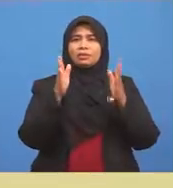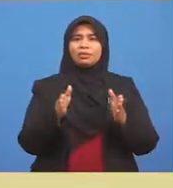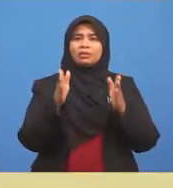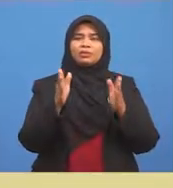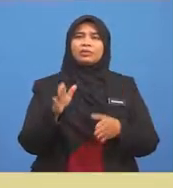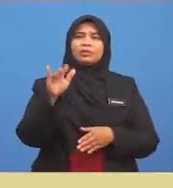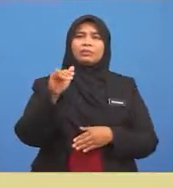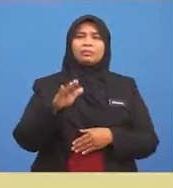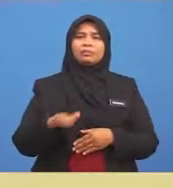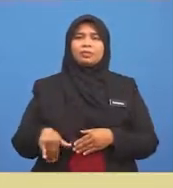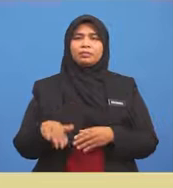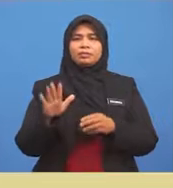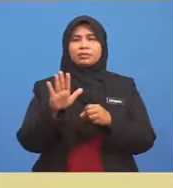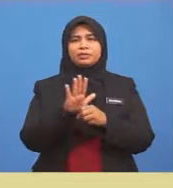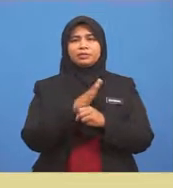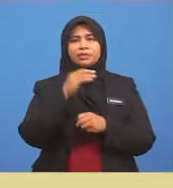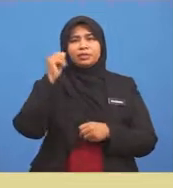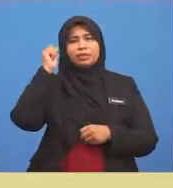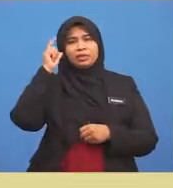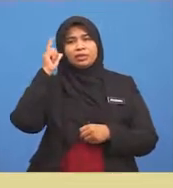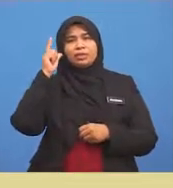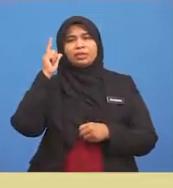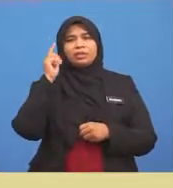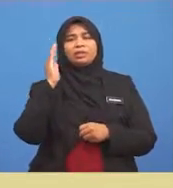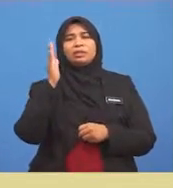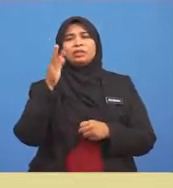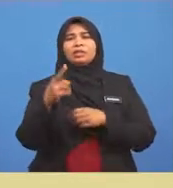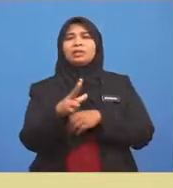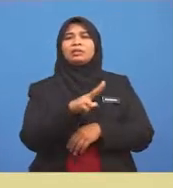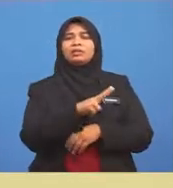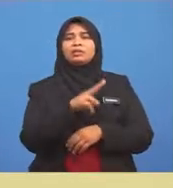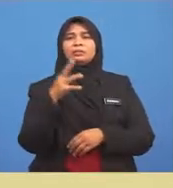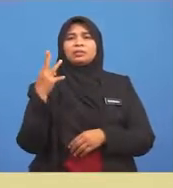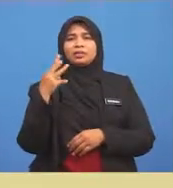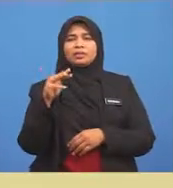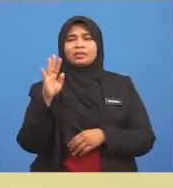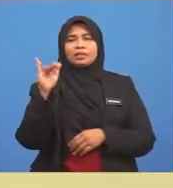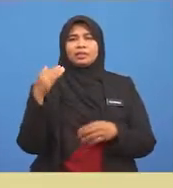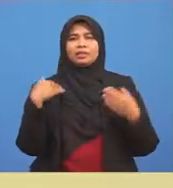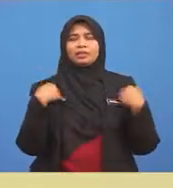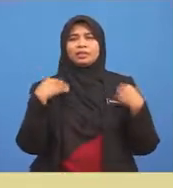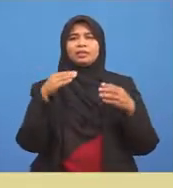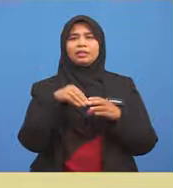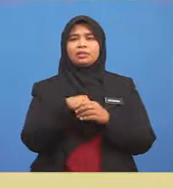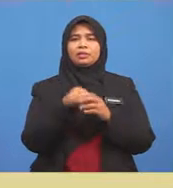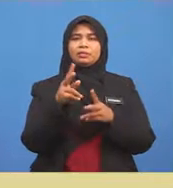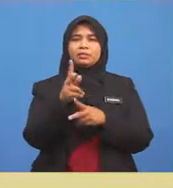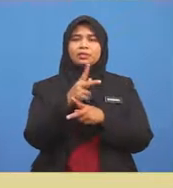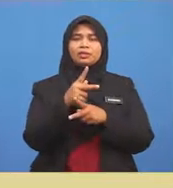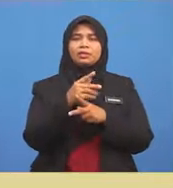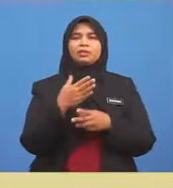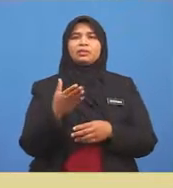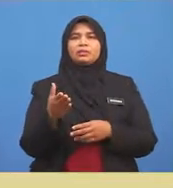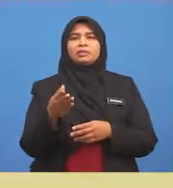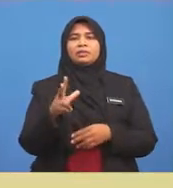yang belum sempurna akalnya akan harta mereka yang ada dalam jagaan kamu.